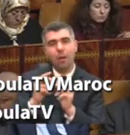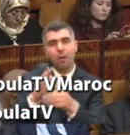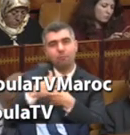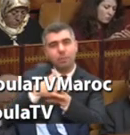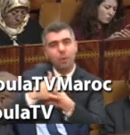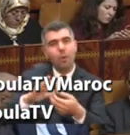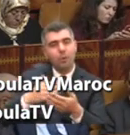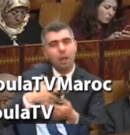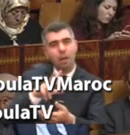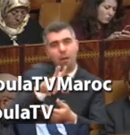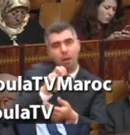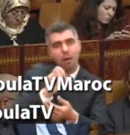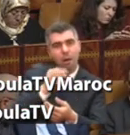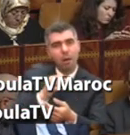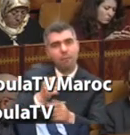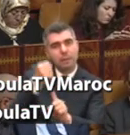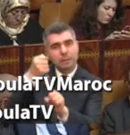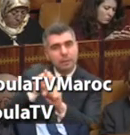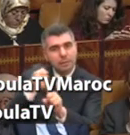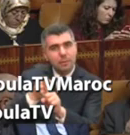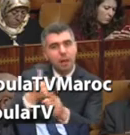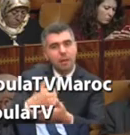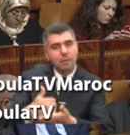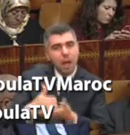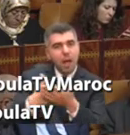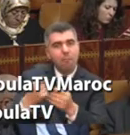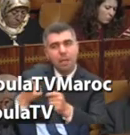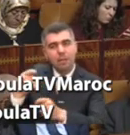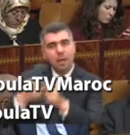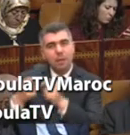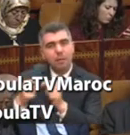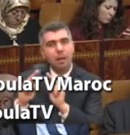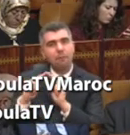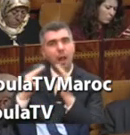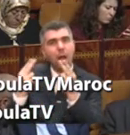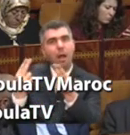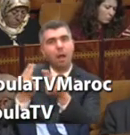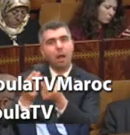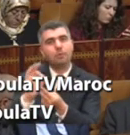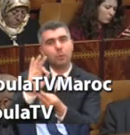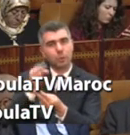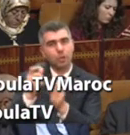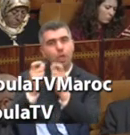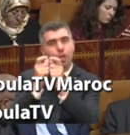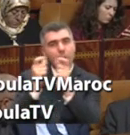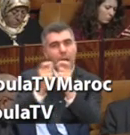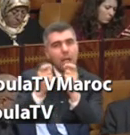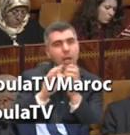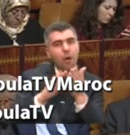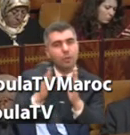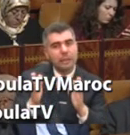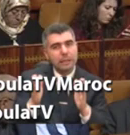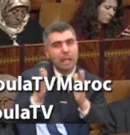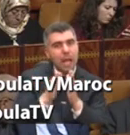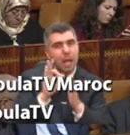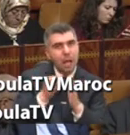بها الوزارة في دعم الاقتصاد الوطني عبر الاعتناء بالمقاولة الصغيرة والمتوسطة